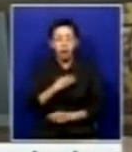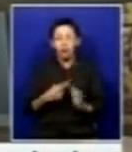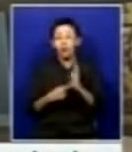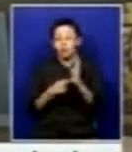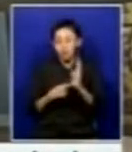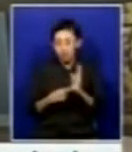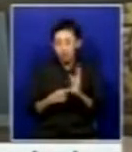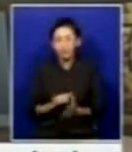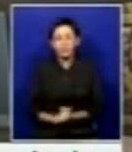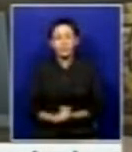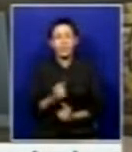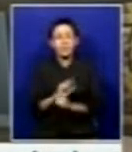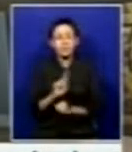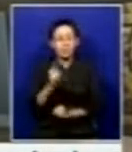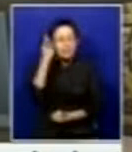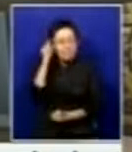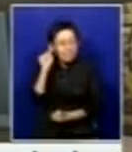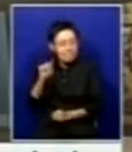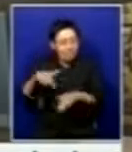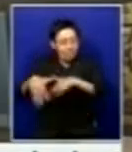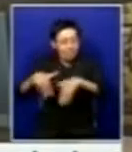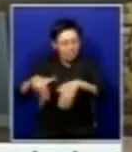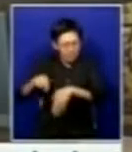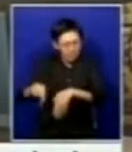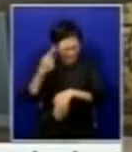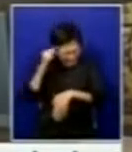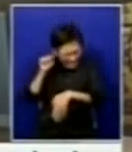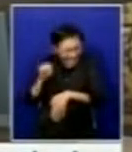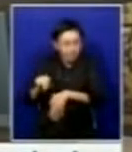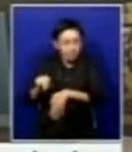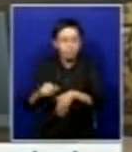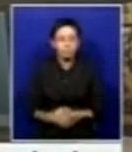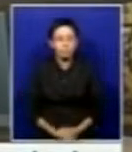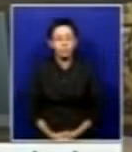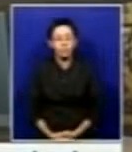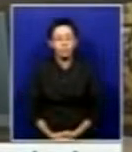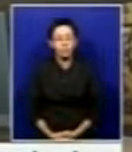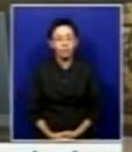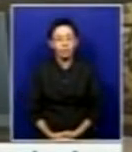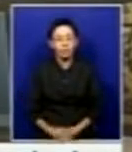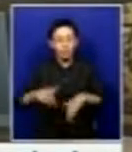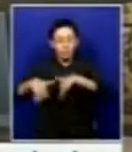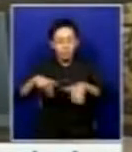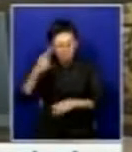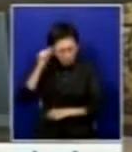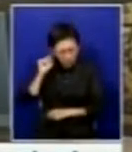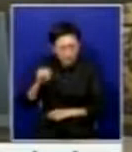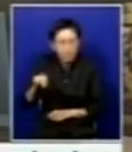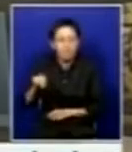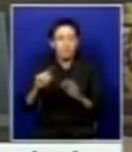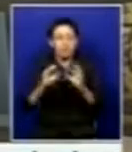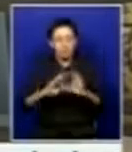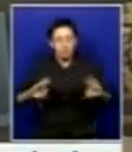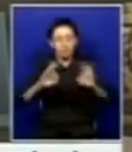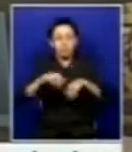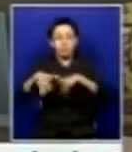ดีๆจะทำอะไรให้คิดถึงประชาชนเป็นหลักนี่คือข้อเรียกร้องของพี่น้องประชาชนและส่วน